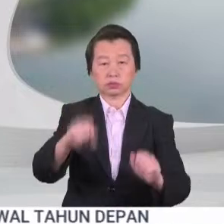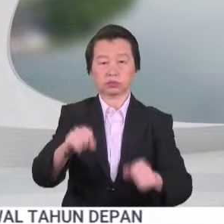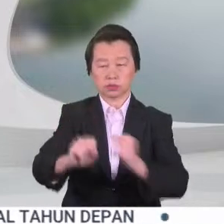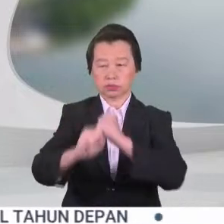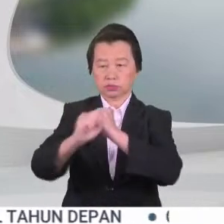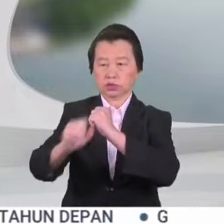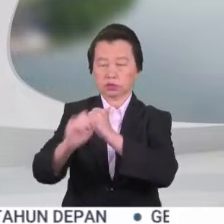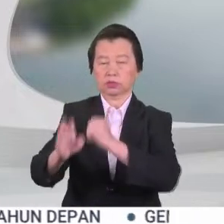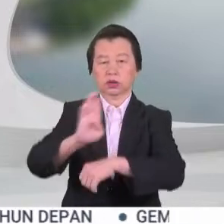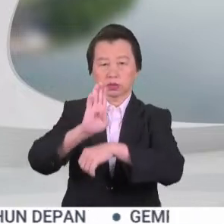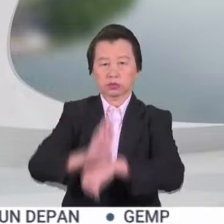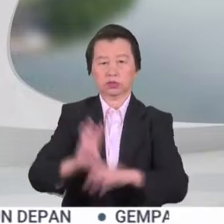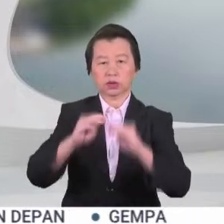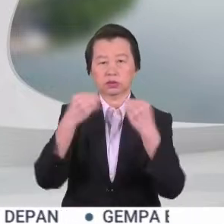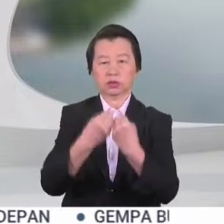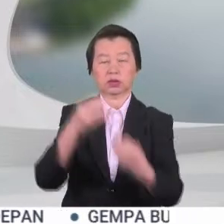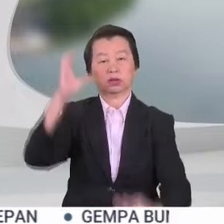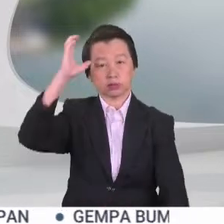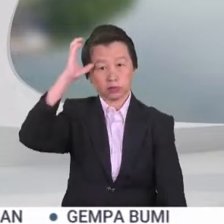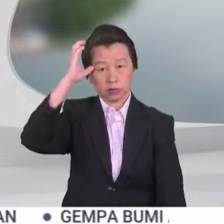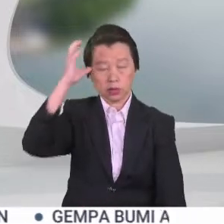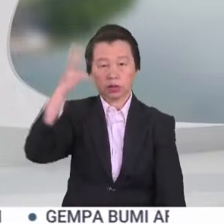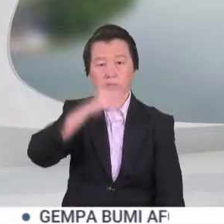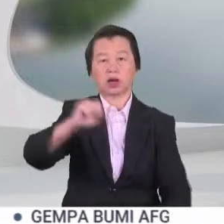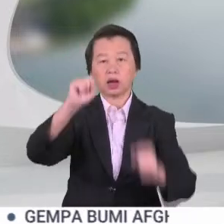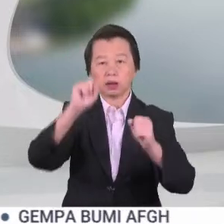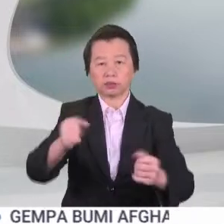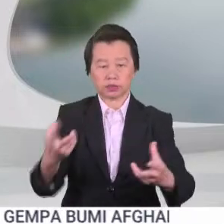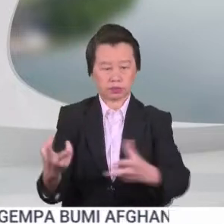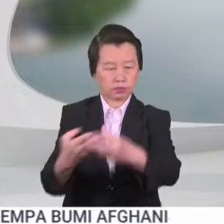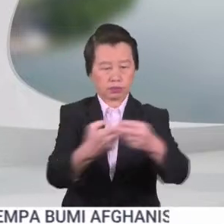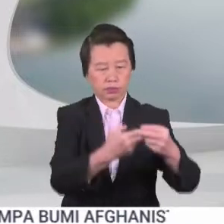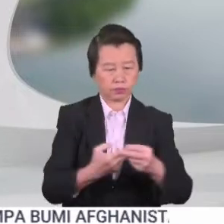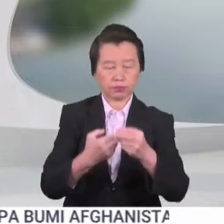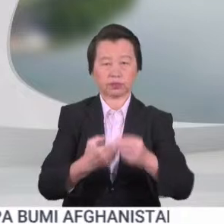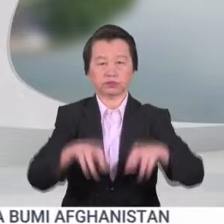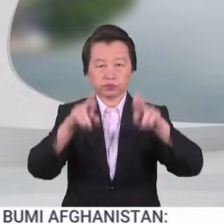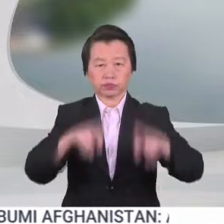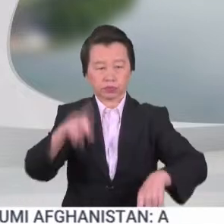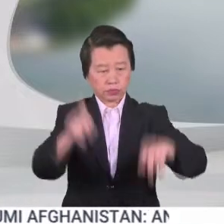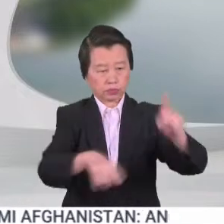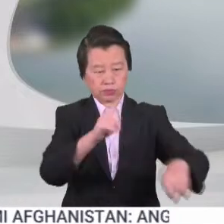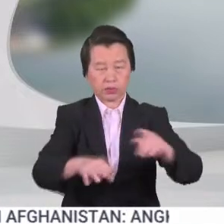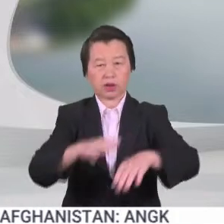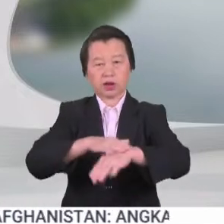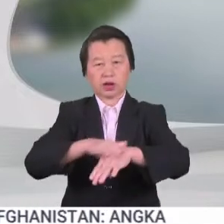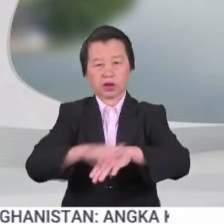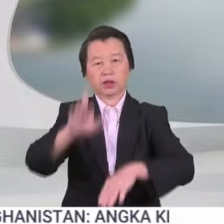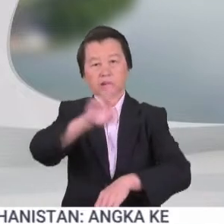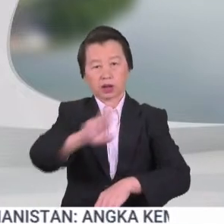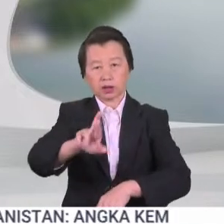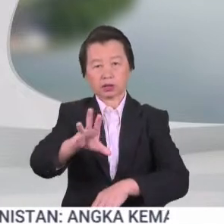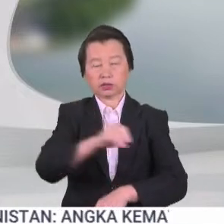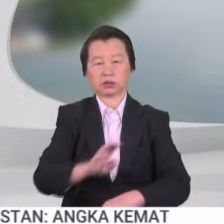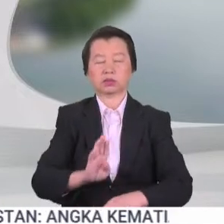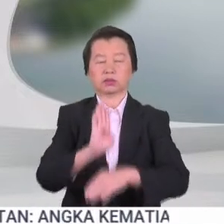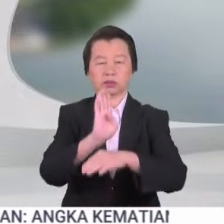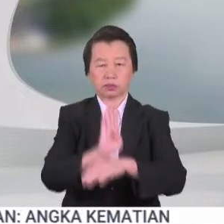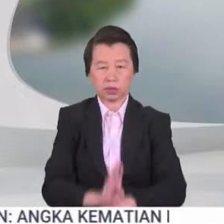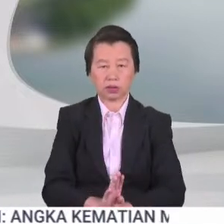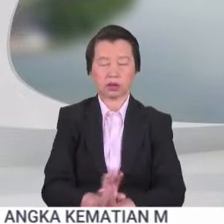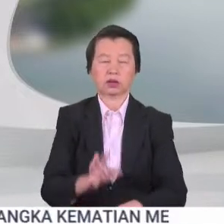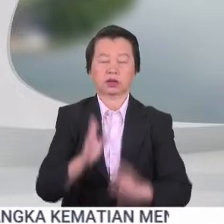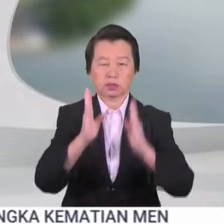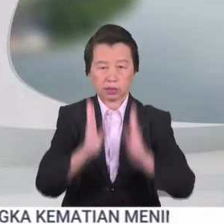mempromosi budaya masyarakat Cina Malah dapat menyatuadukan rakyat berbilang kaum agama dan bangsa